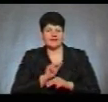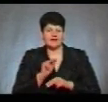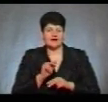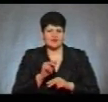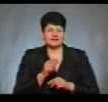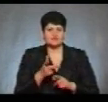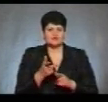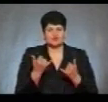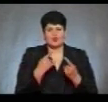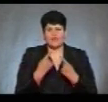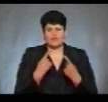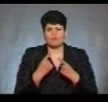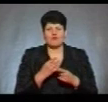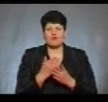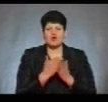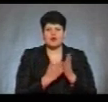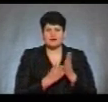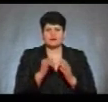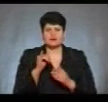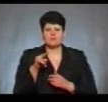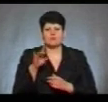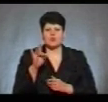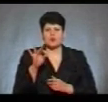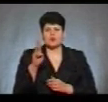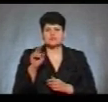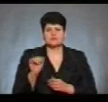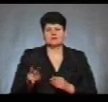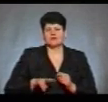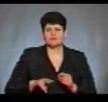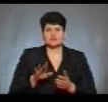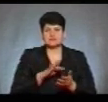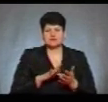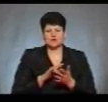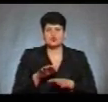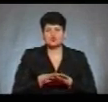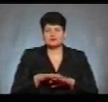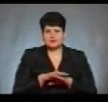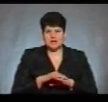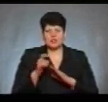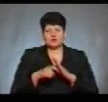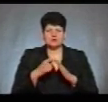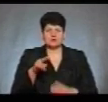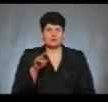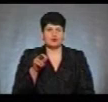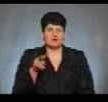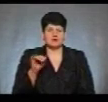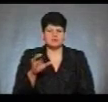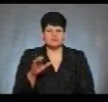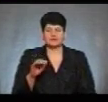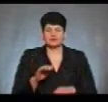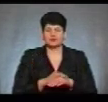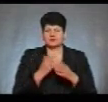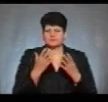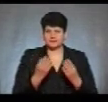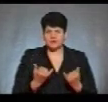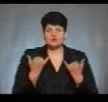говоримо у програмі разом із нашим гостем. Це Ігор Процик, директор Центру суспільних досліджень «Поліс». Я вас вітаю. Доброго дня. Отож, сьогодні